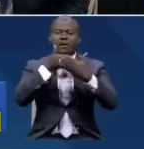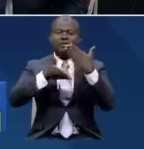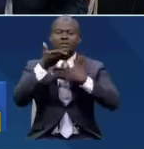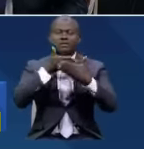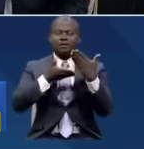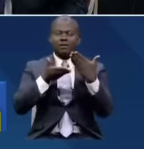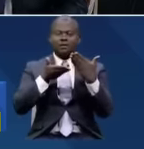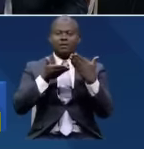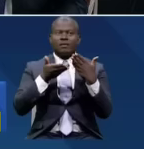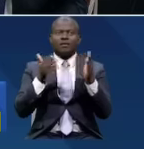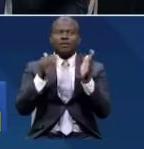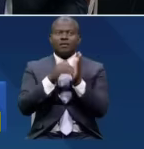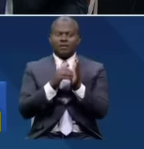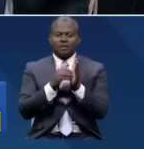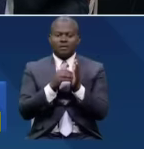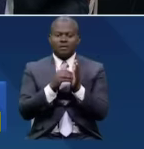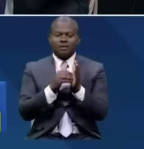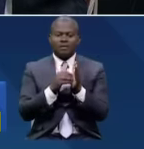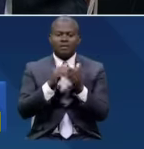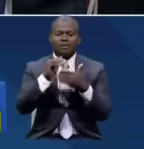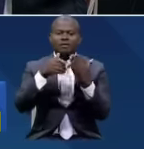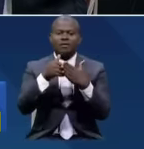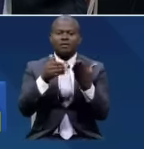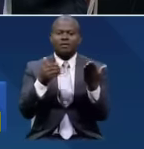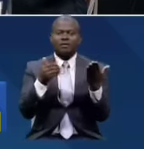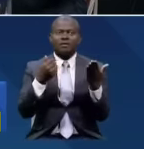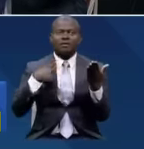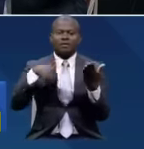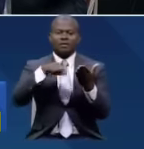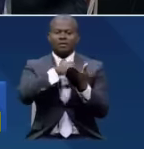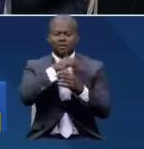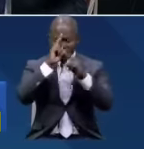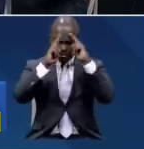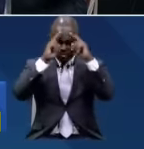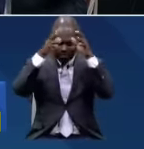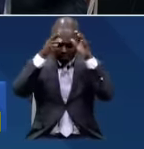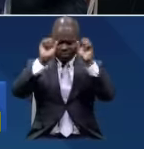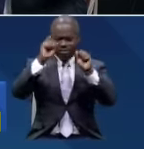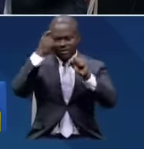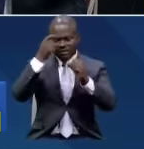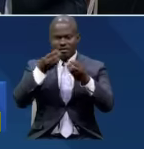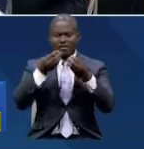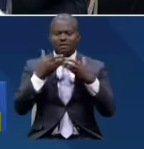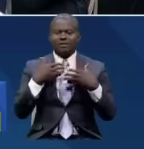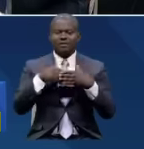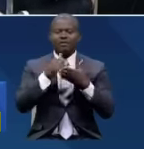Hano twabonye umushinga wa SIDAT, nyakubahwa Perezida wa Repubulika baduhaye wo kudufasha mu guteza imbere